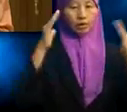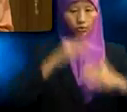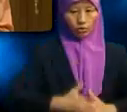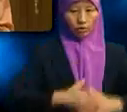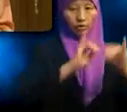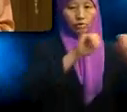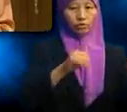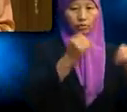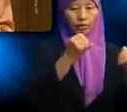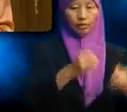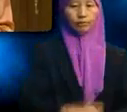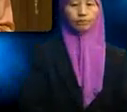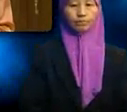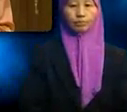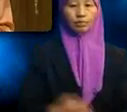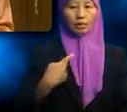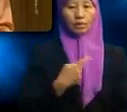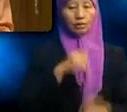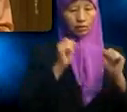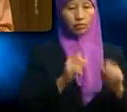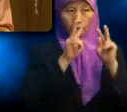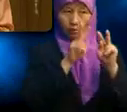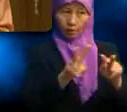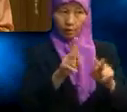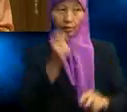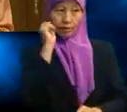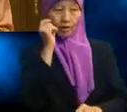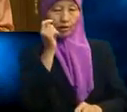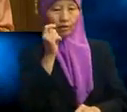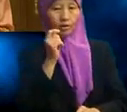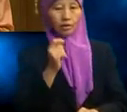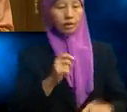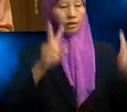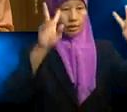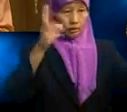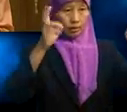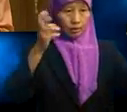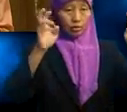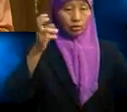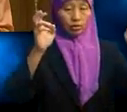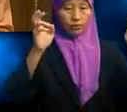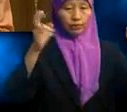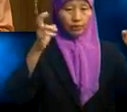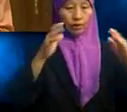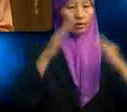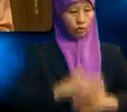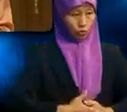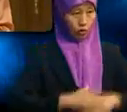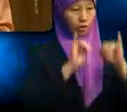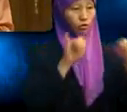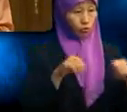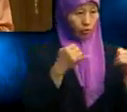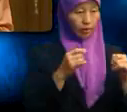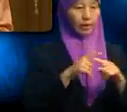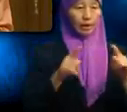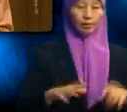Jumaat. Kita dapat perhatikan tadi, walaupun tajuknya ialah solat Jumaat,